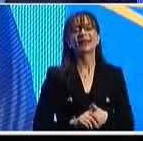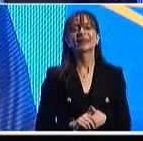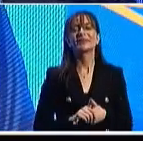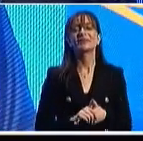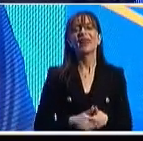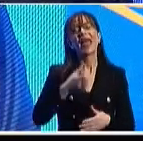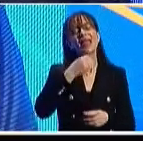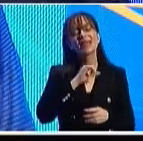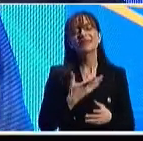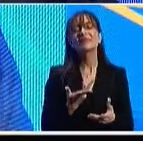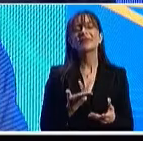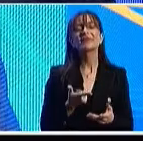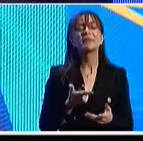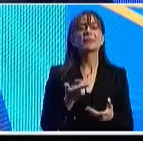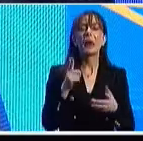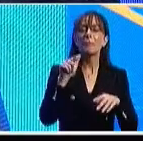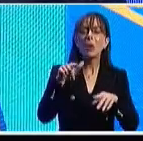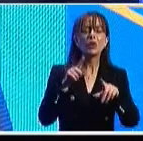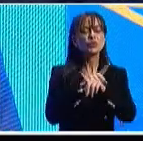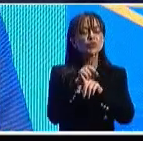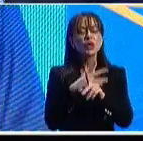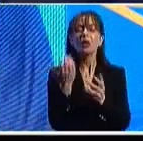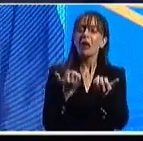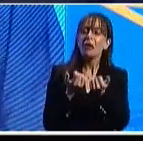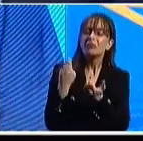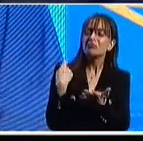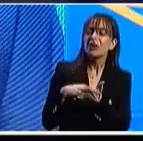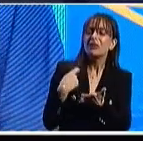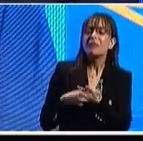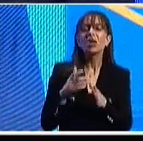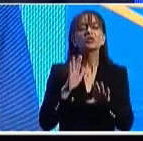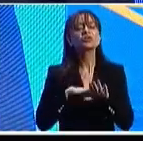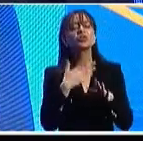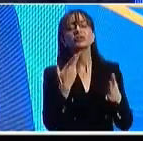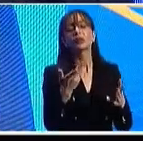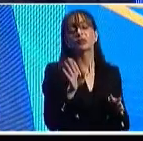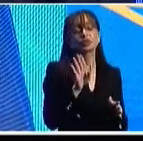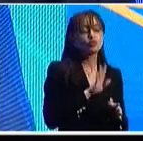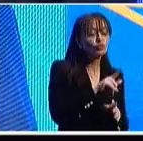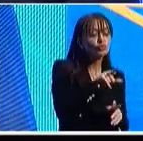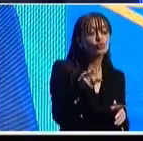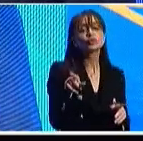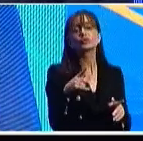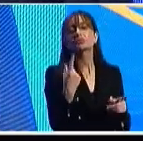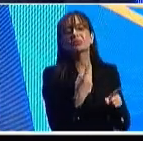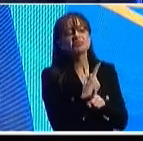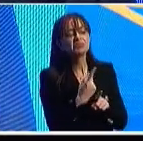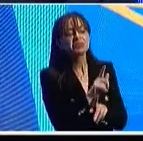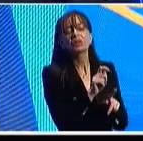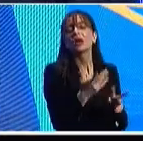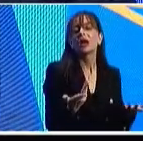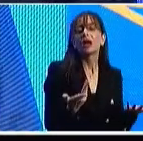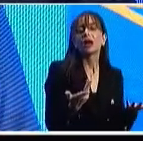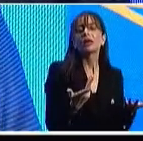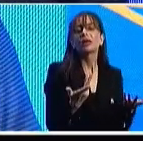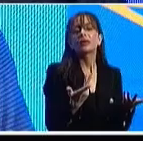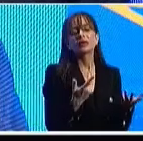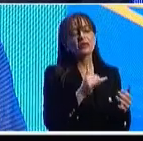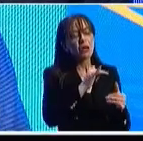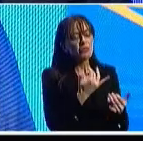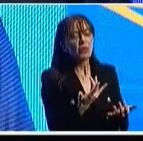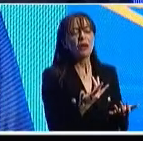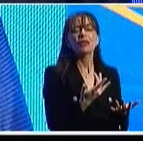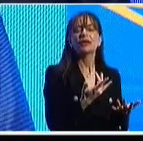giderebileceği o sürede alışverişini yapacak. İşte efendim çocuğuna bir ihtiyaç varsa o ihtiyacı gidermek için o yarım